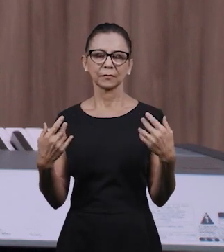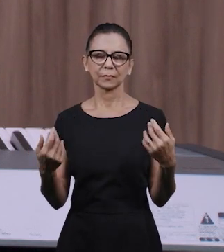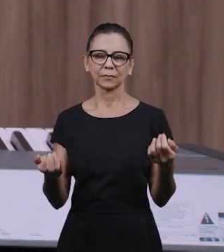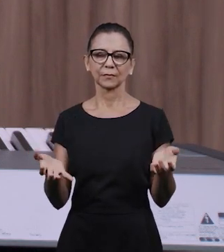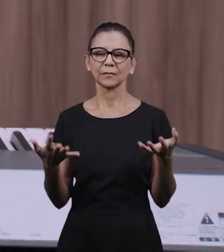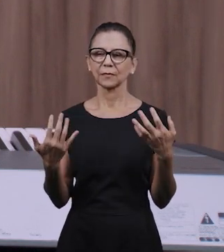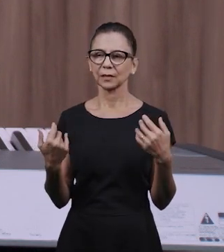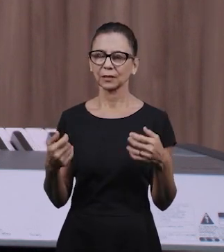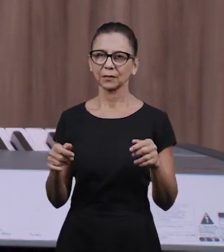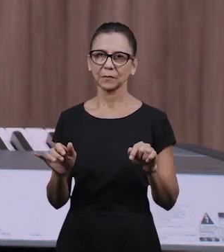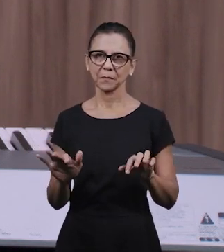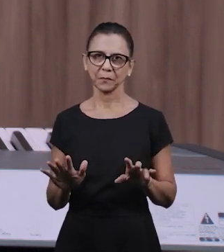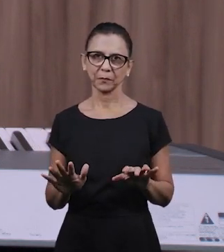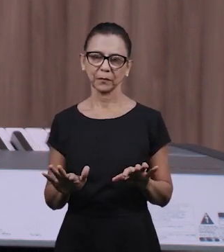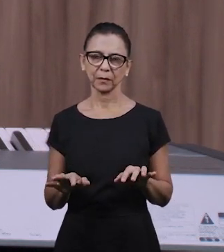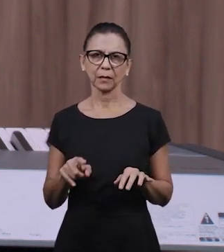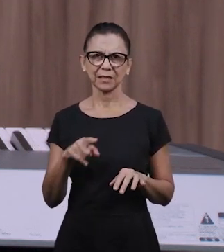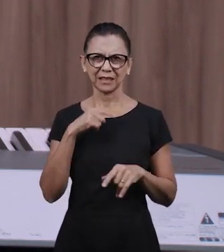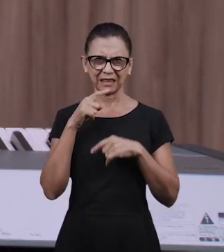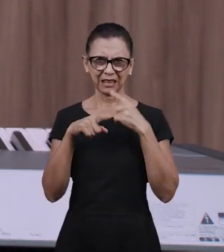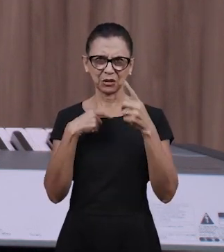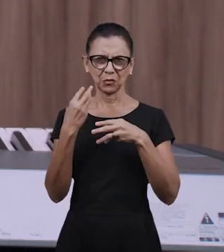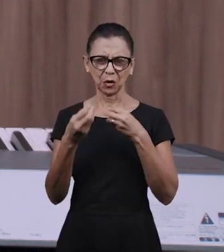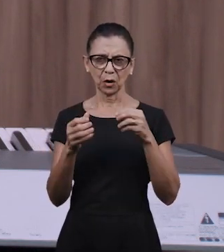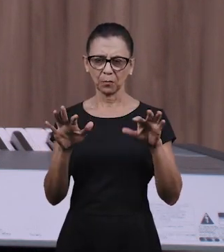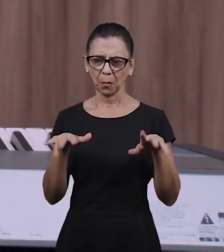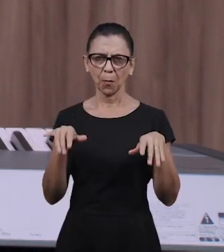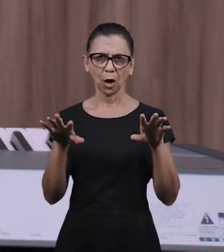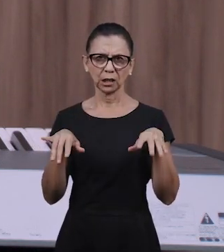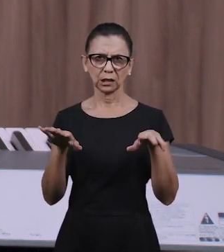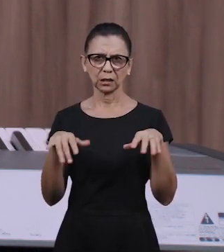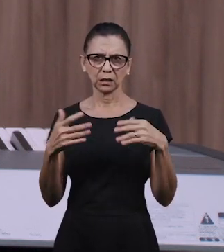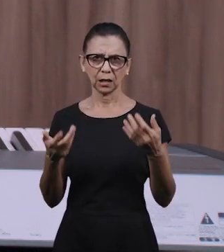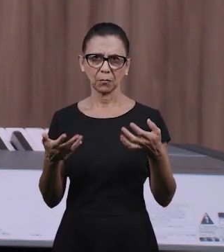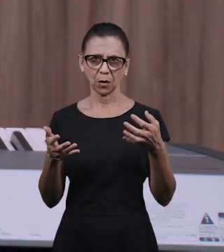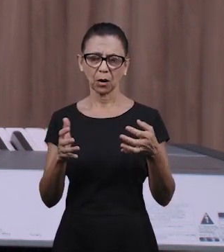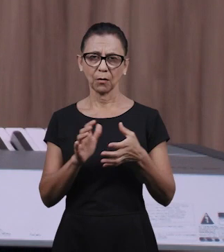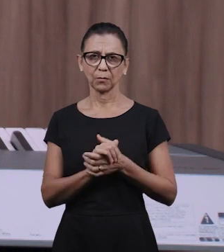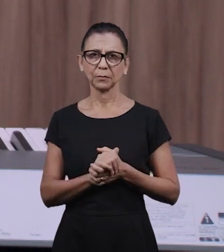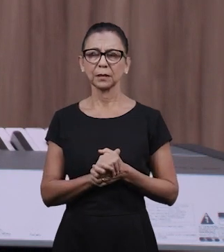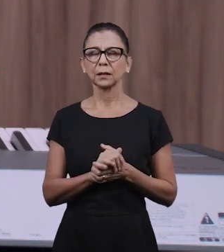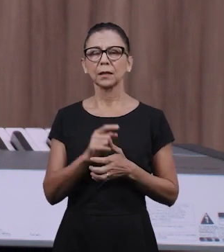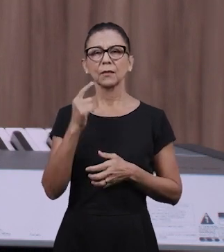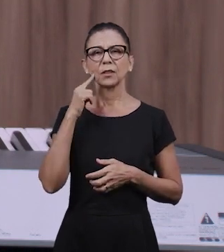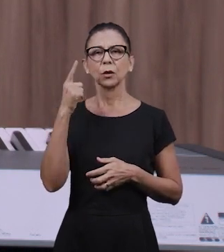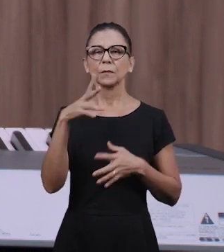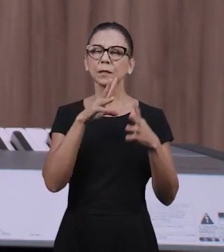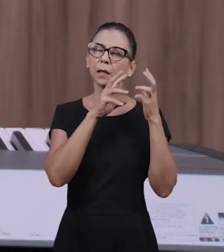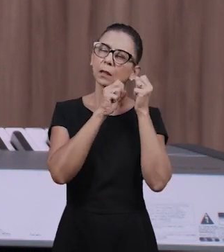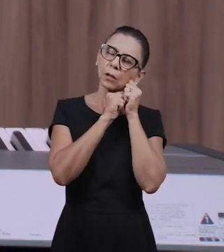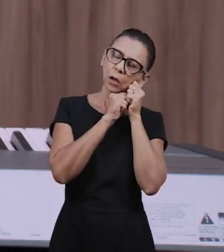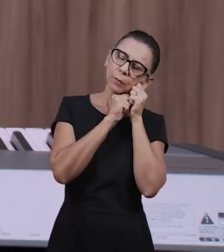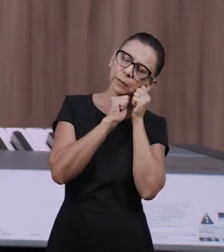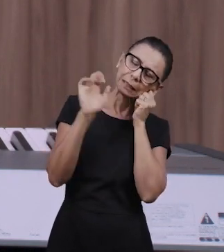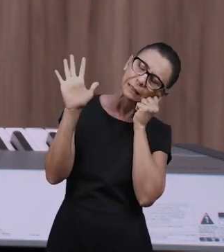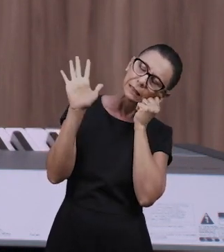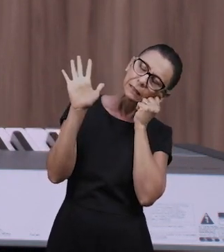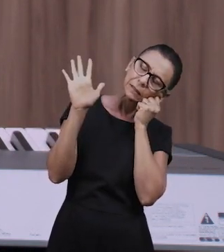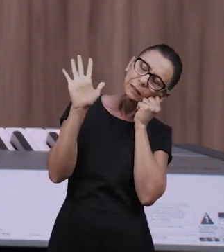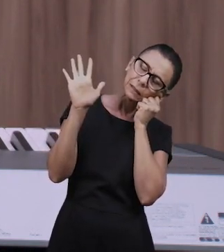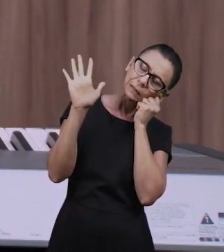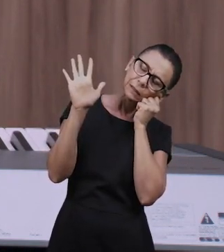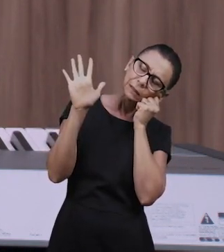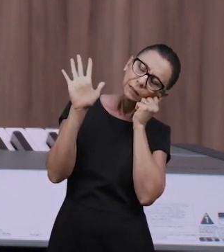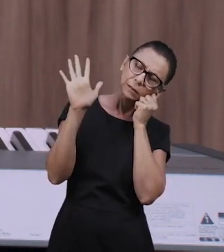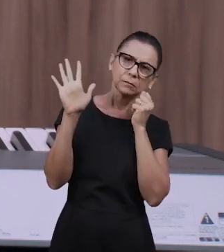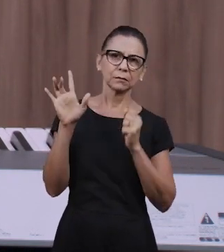vous avez observé parce que il faut avoir une main bien donc relaxée. Donc,